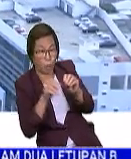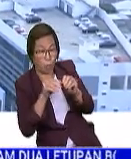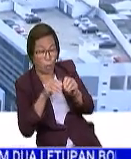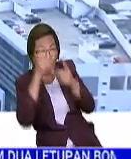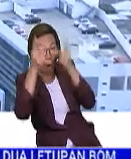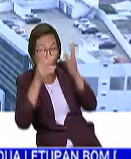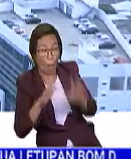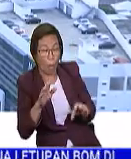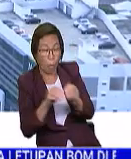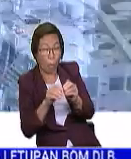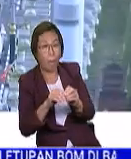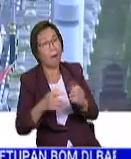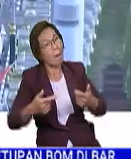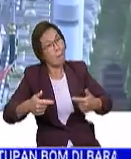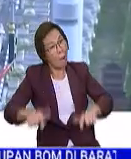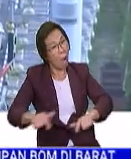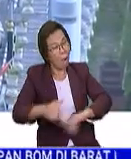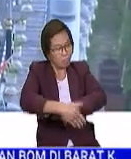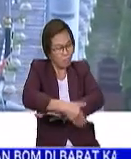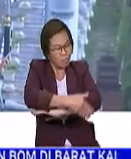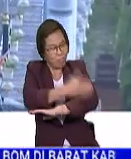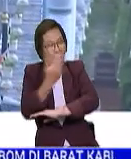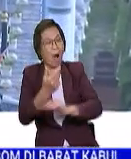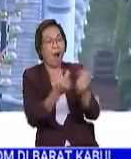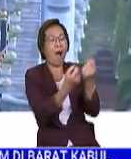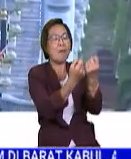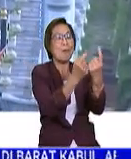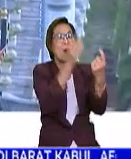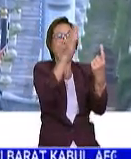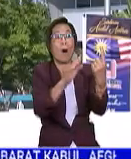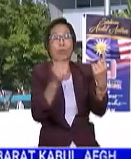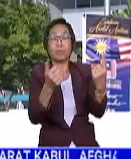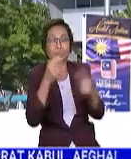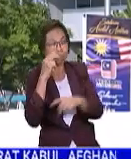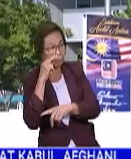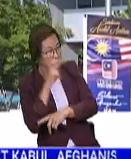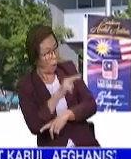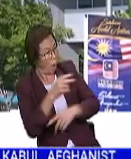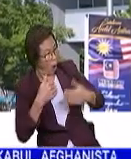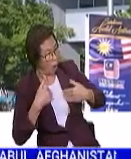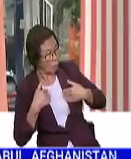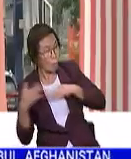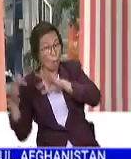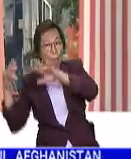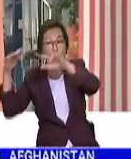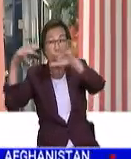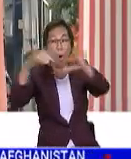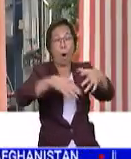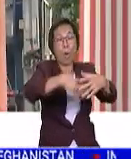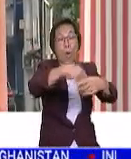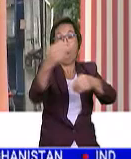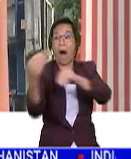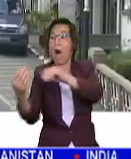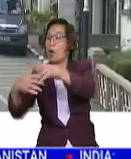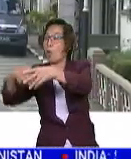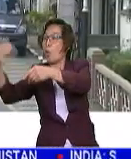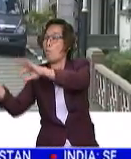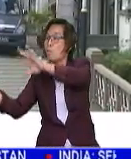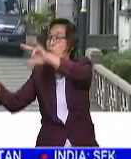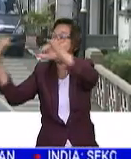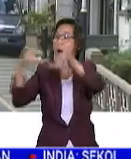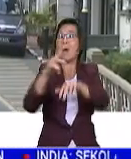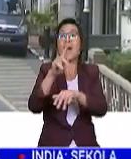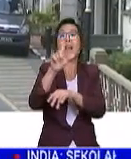sejak kebenaran rentas Negeri 11 Oktober lalu ia menyaksikan kedatangan pengunjung dari luar terutama Lembah